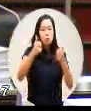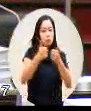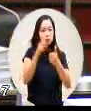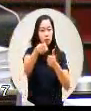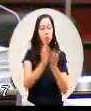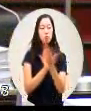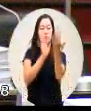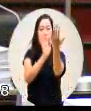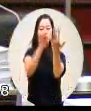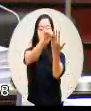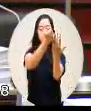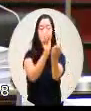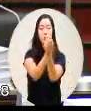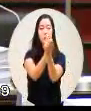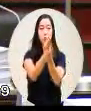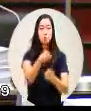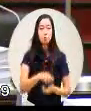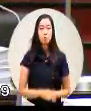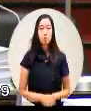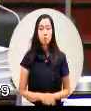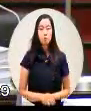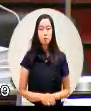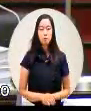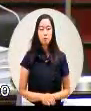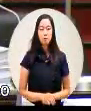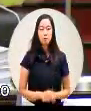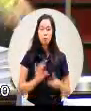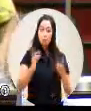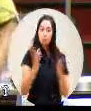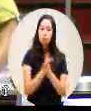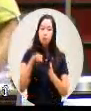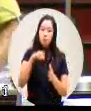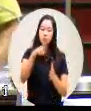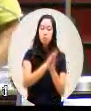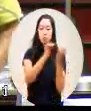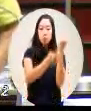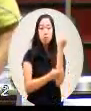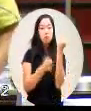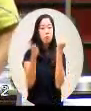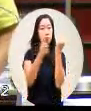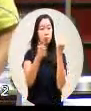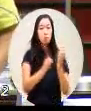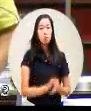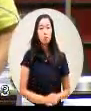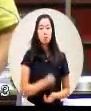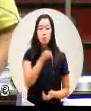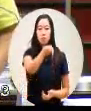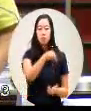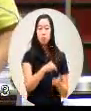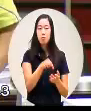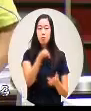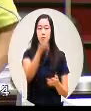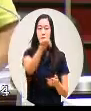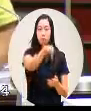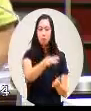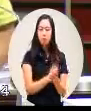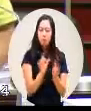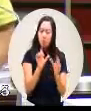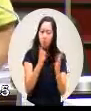面尔，吼、哦，正对面差不多五十公尺，伊要占用上